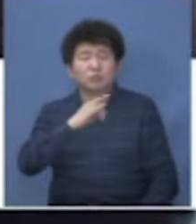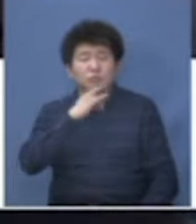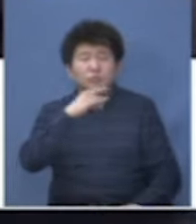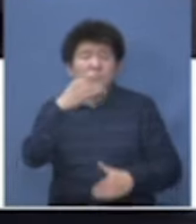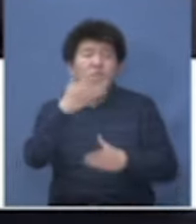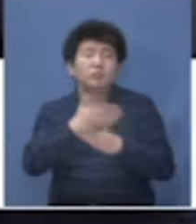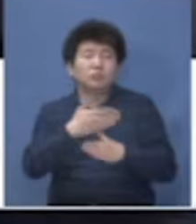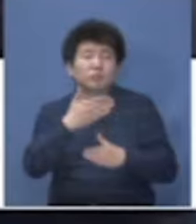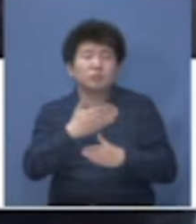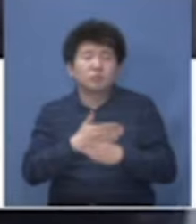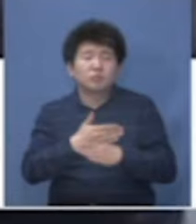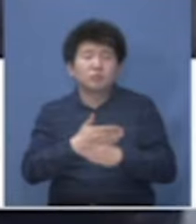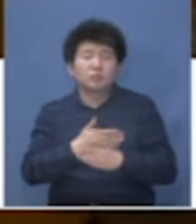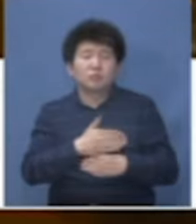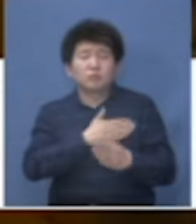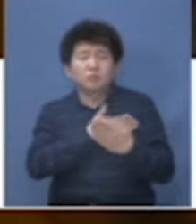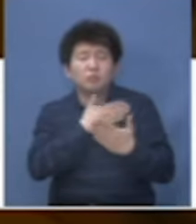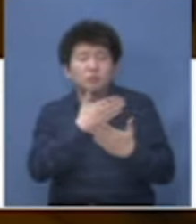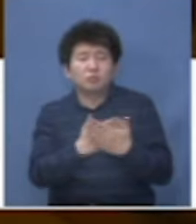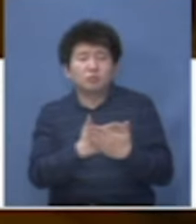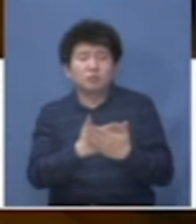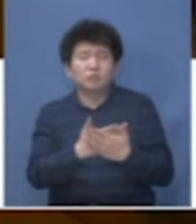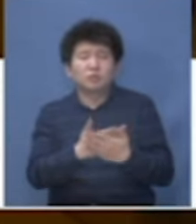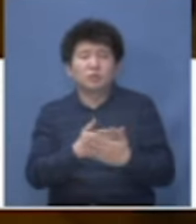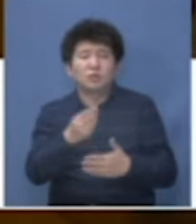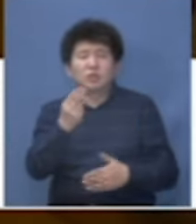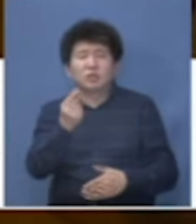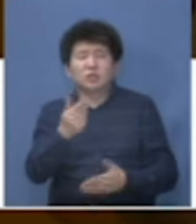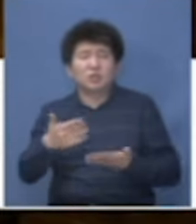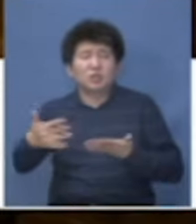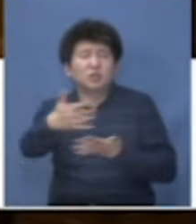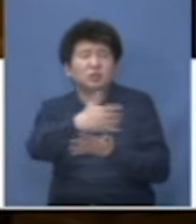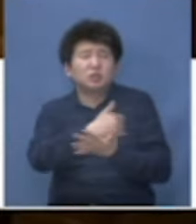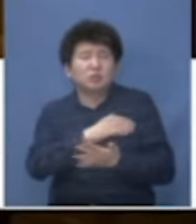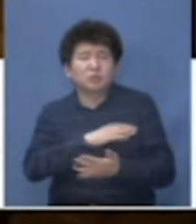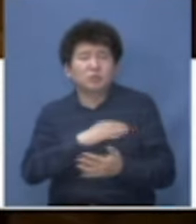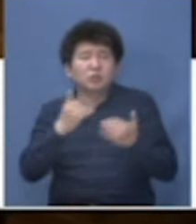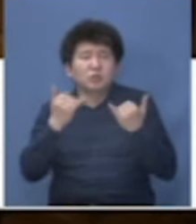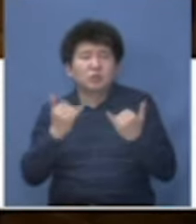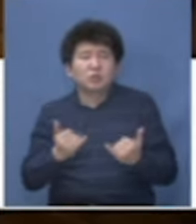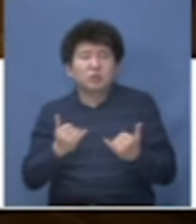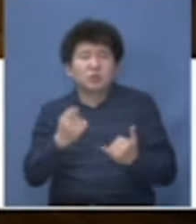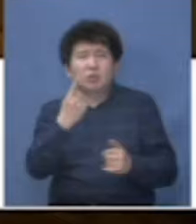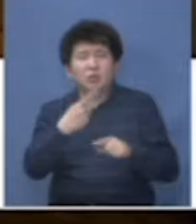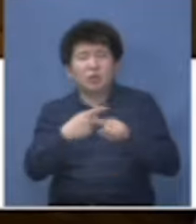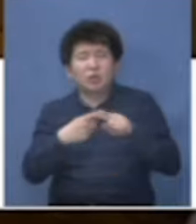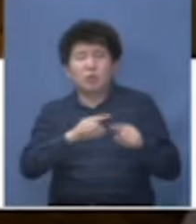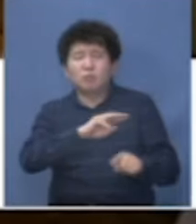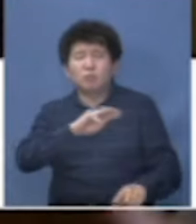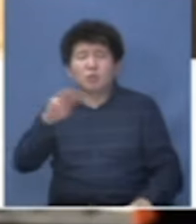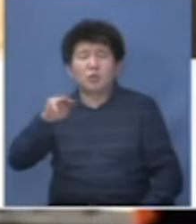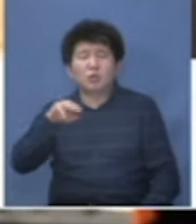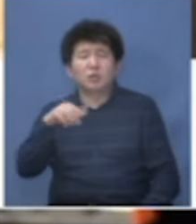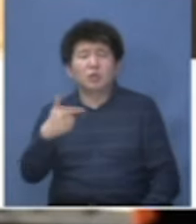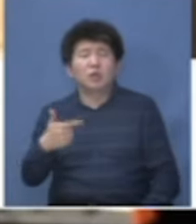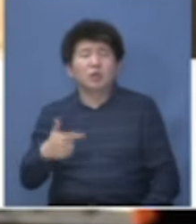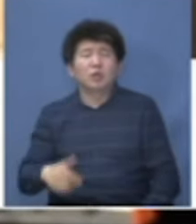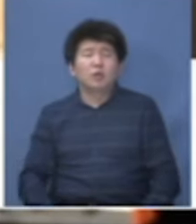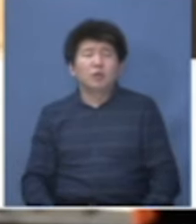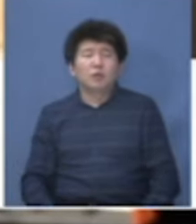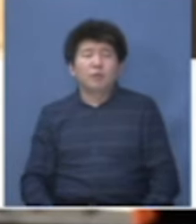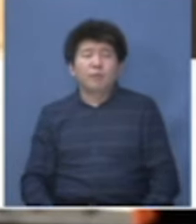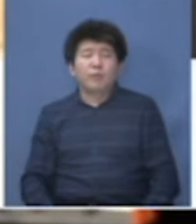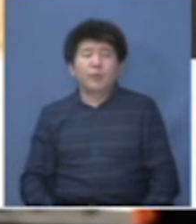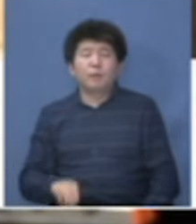көмек ретінде жергілікті еріктілер арнайы қорға қаржы жинаған. Бүгінгі күні қолда бар сома 1,5 миллион теңге.